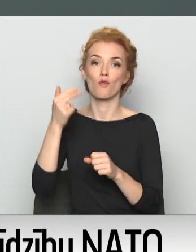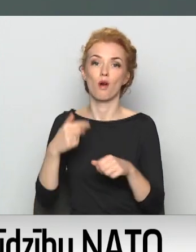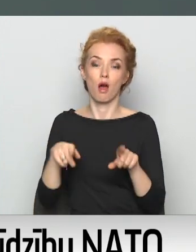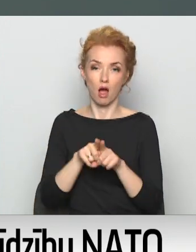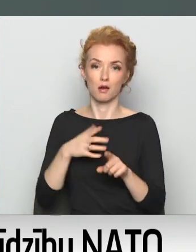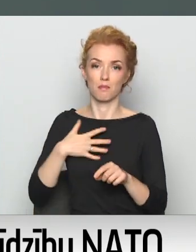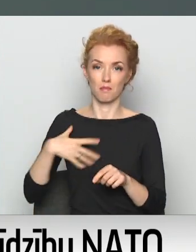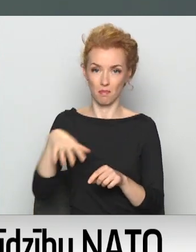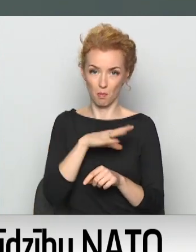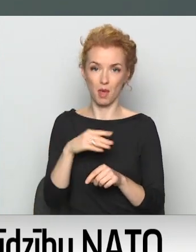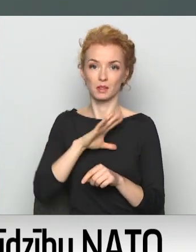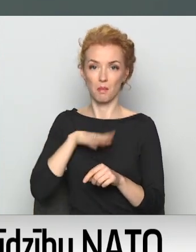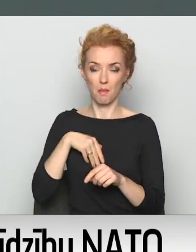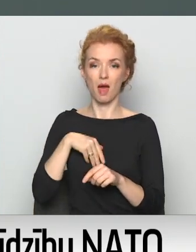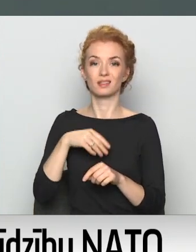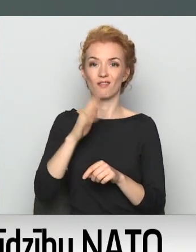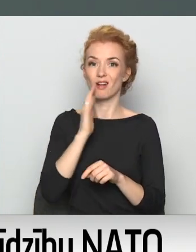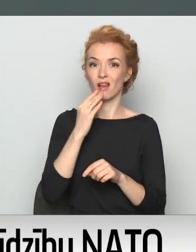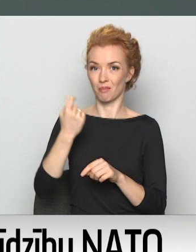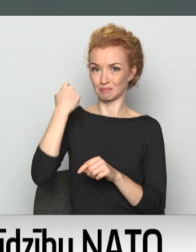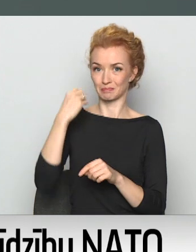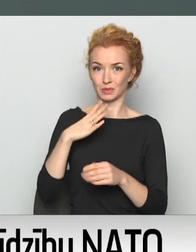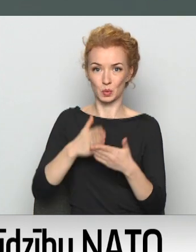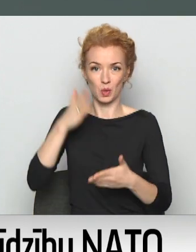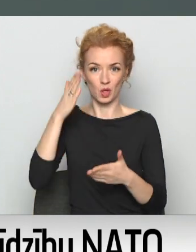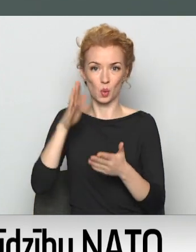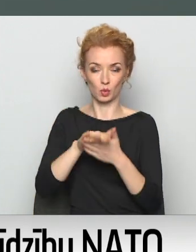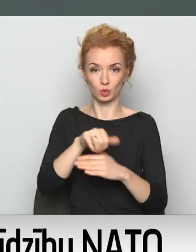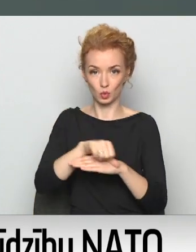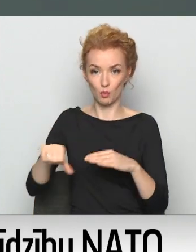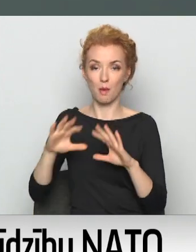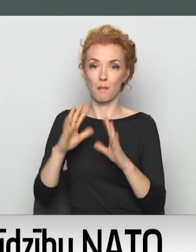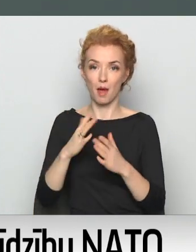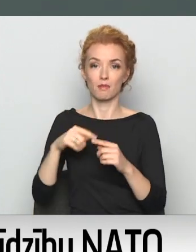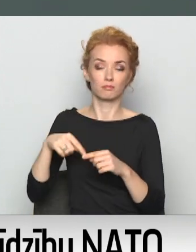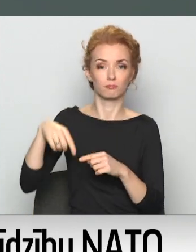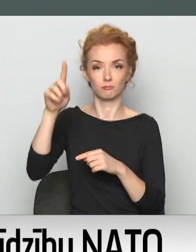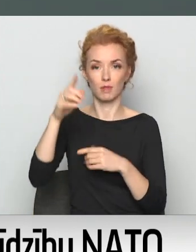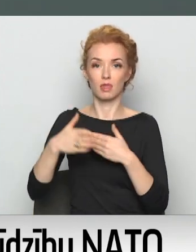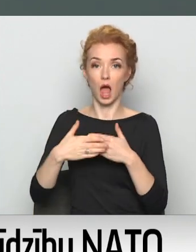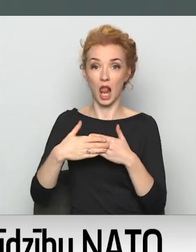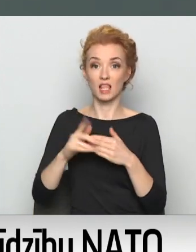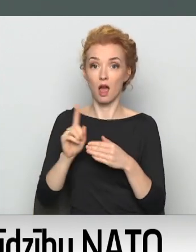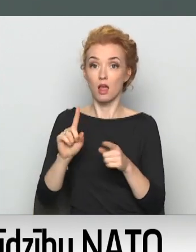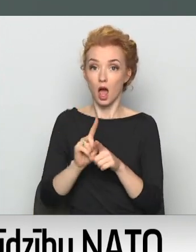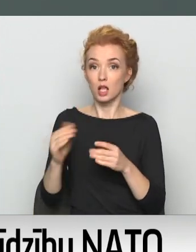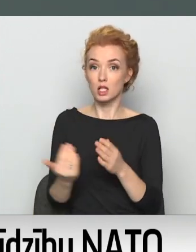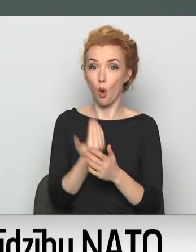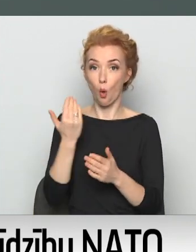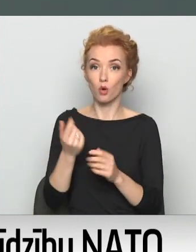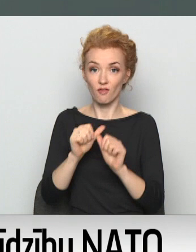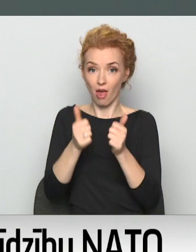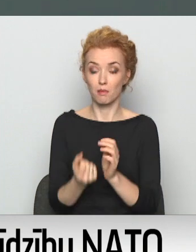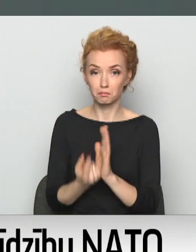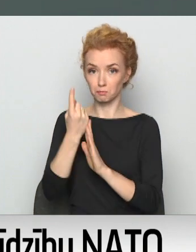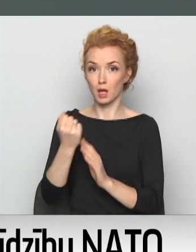pēc vasarā notikušā uz robežas, bet pat no Varšavas līdz Tallinai, principā visas reģions sastopās ar jaunu veidu draudiem, kas pieaug